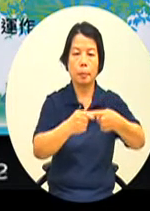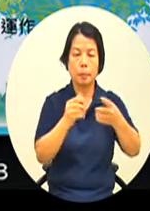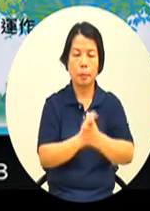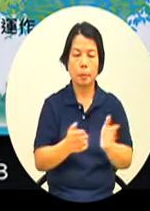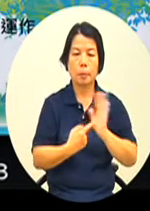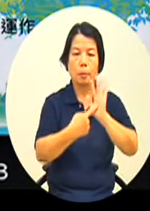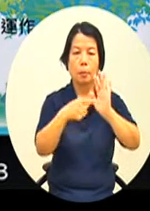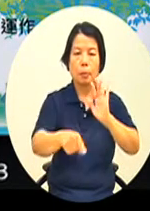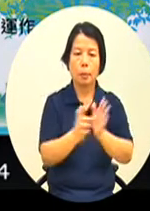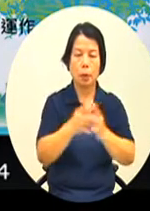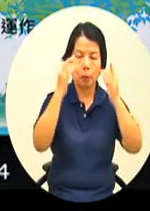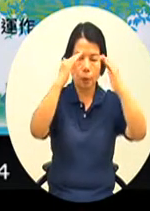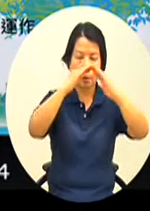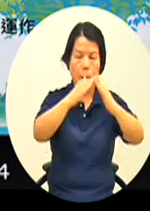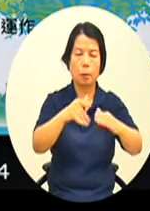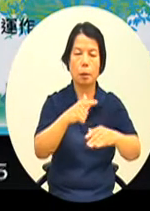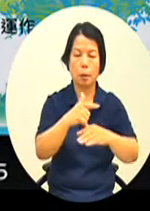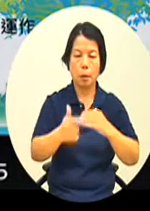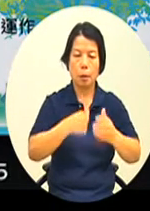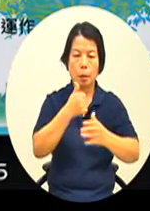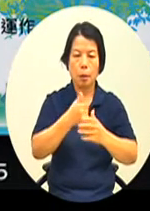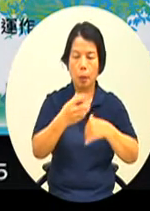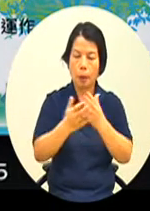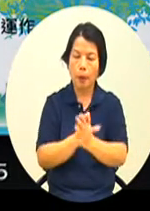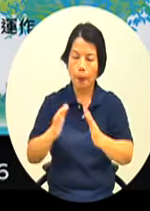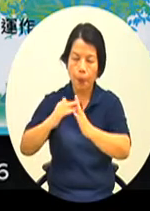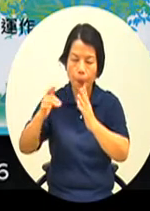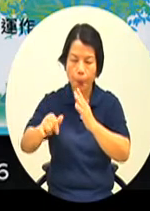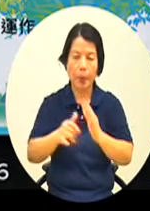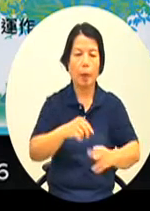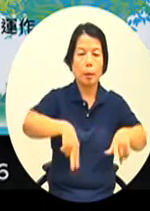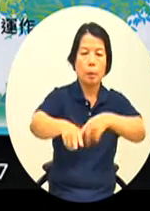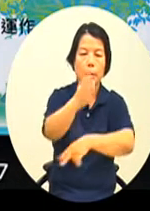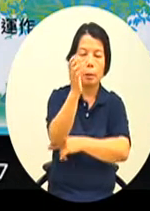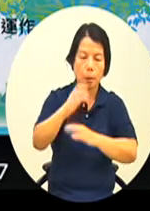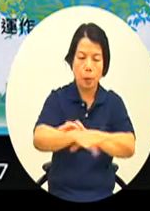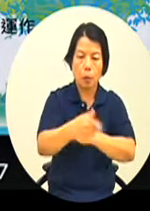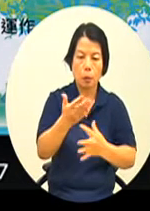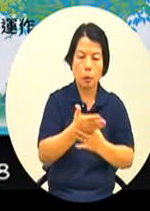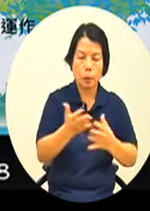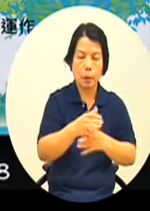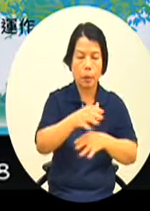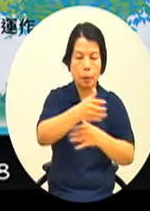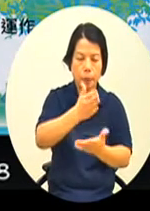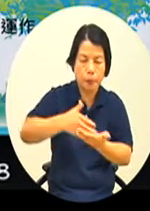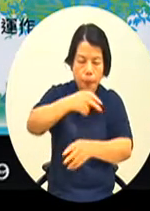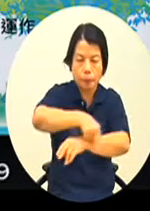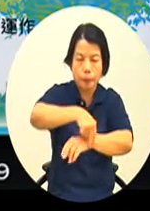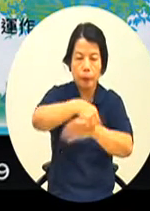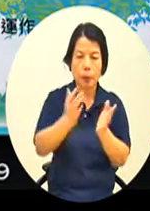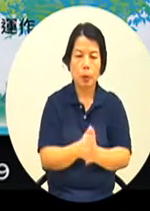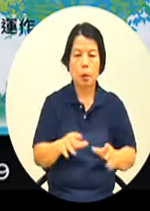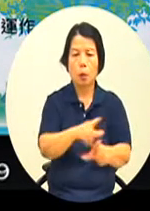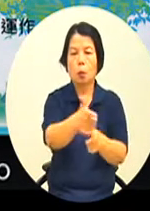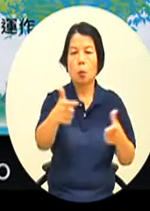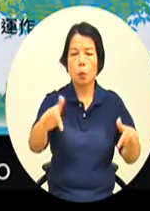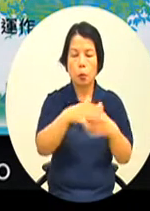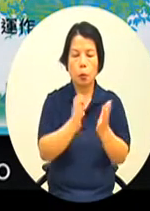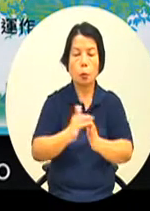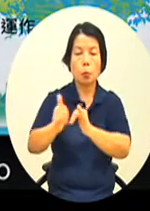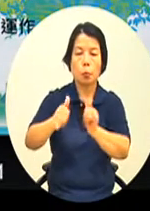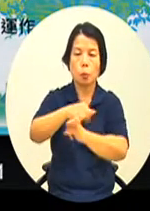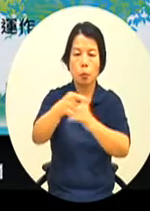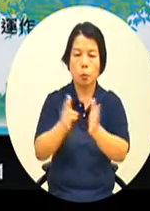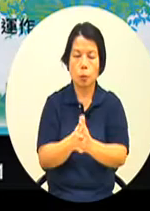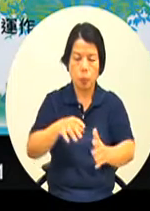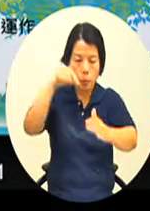现城市实力务实这个城市帮理，第二行政空间在进步更亲民第三多面向的保护消费者深入意